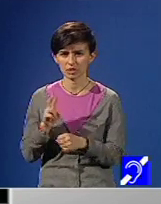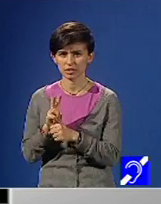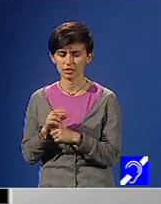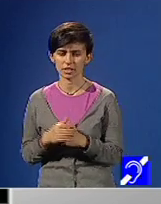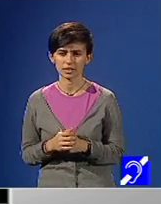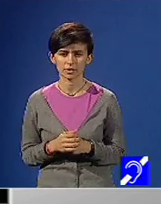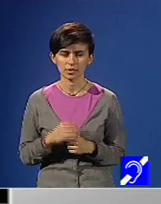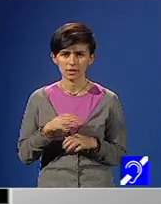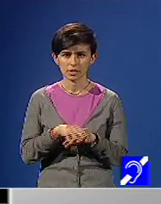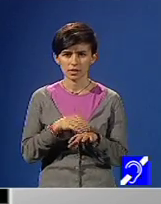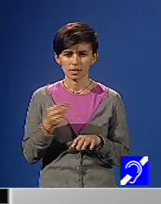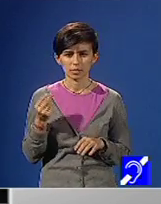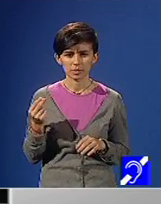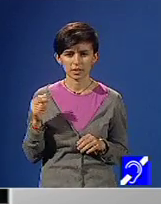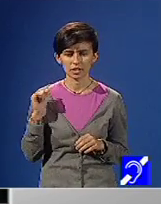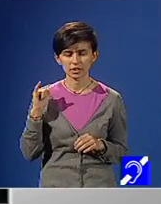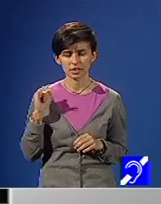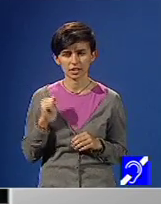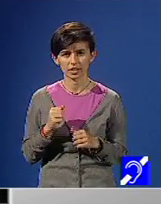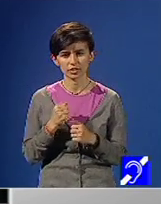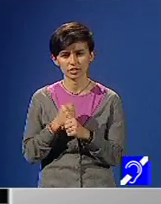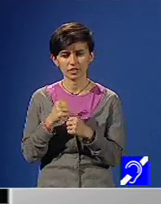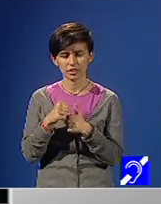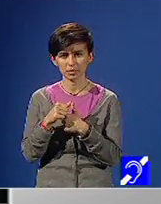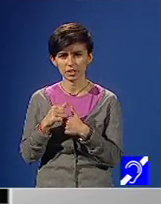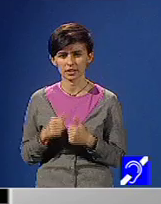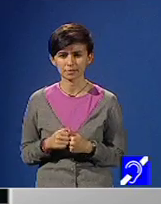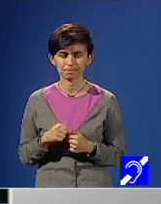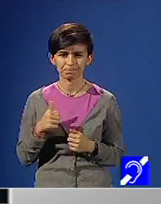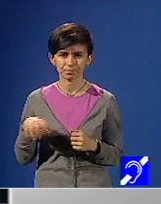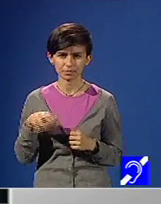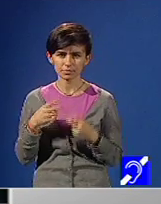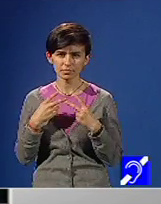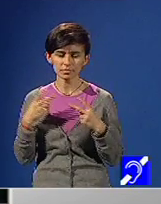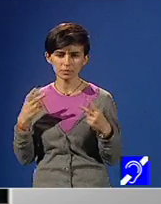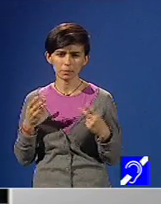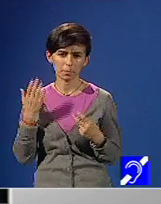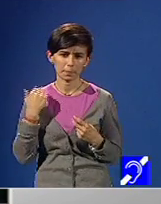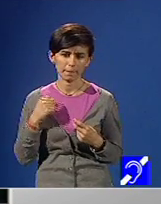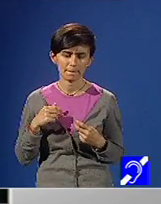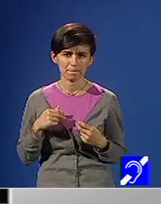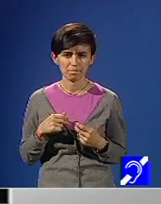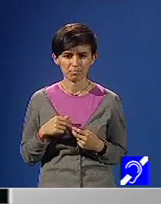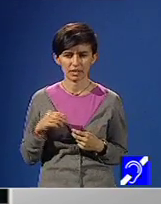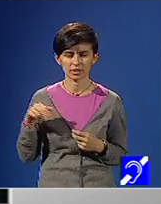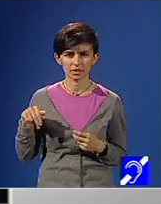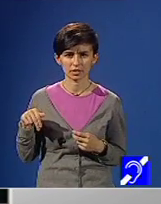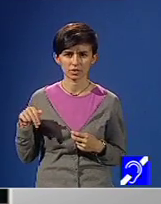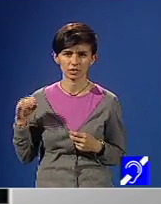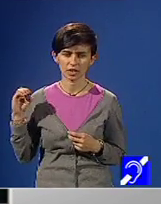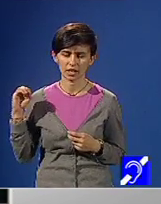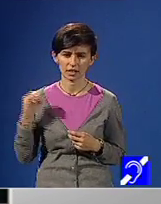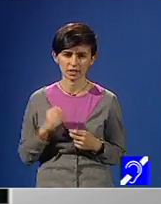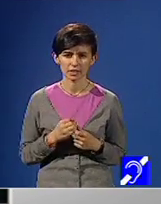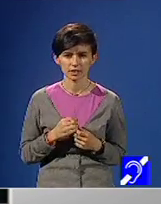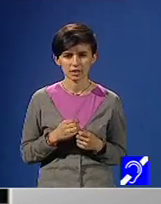se simte bine în Israel și își face repede prieteni. Primul loc pe care l-a vizitat de unul singur a fost New Orleans. Când m-am trezit singur